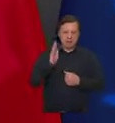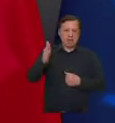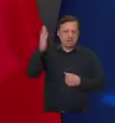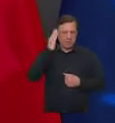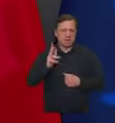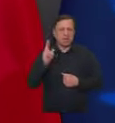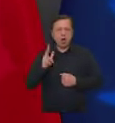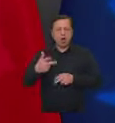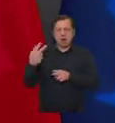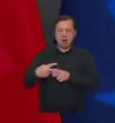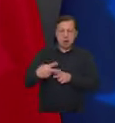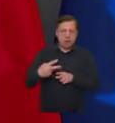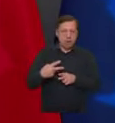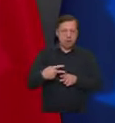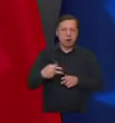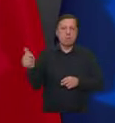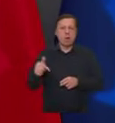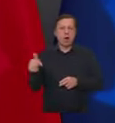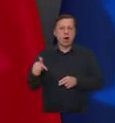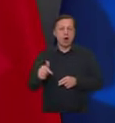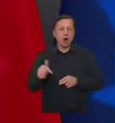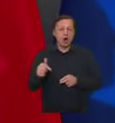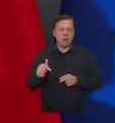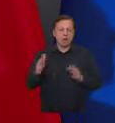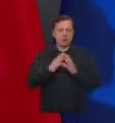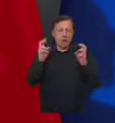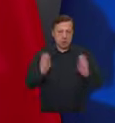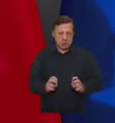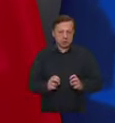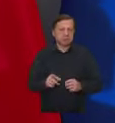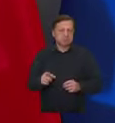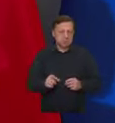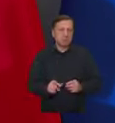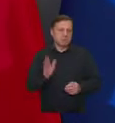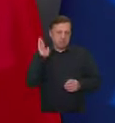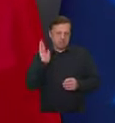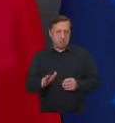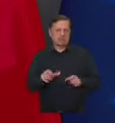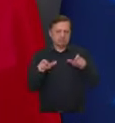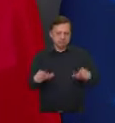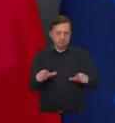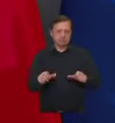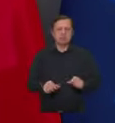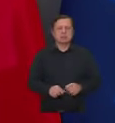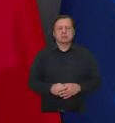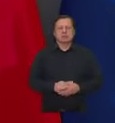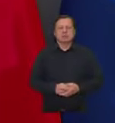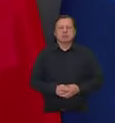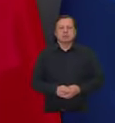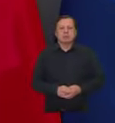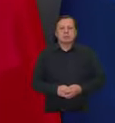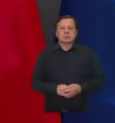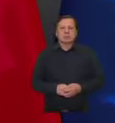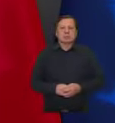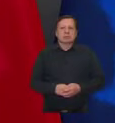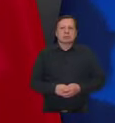system EWUŚ, który pacjent powinien być w kwarantannie, jeżeli zgłosi się do lekarza. To